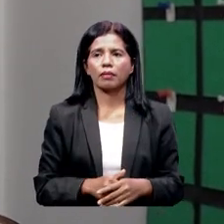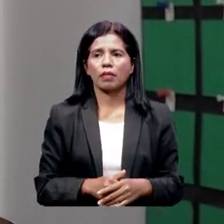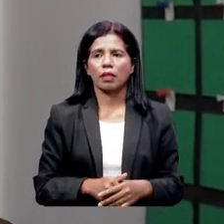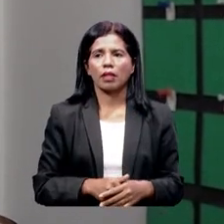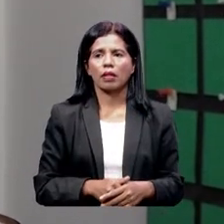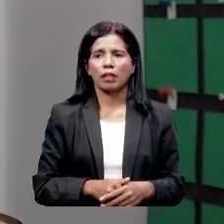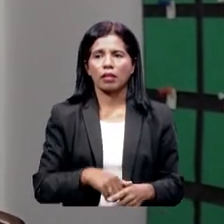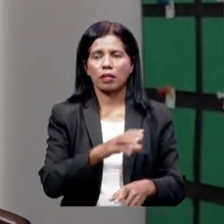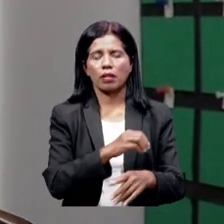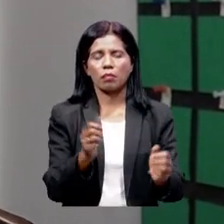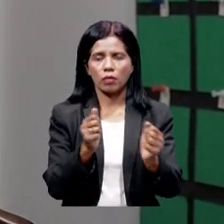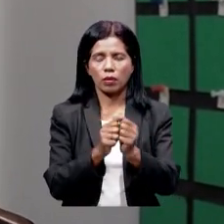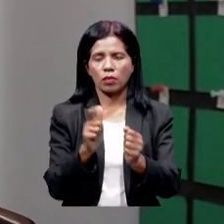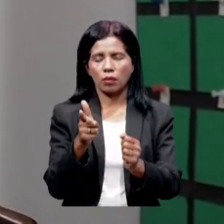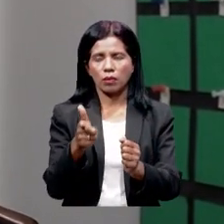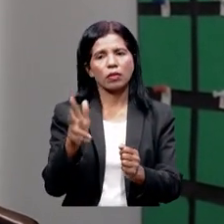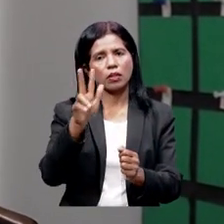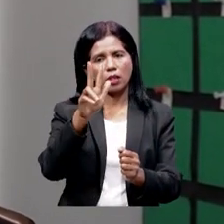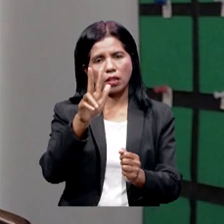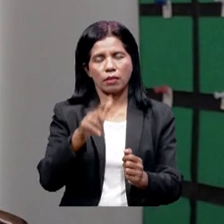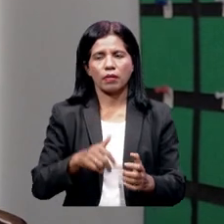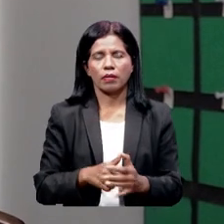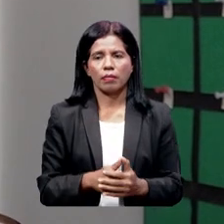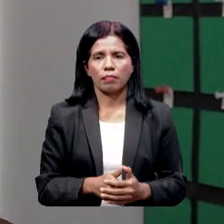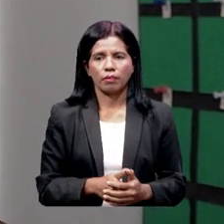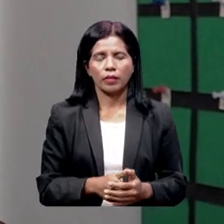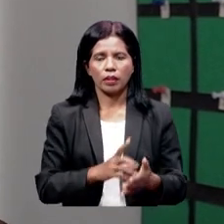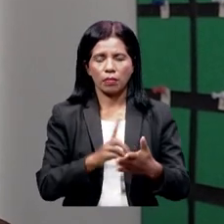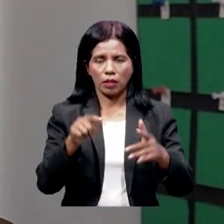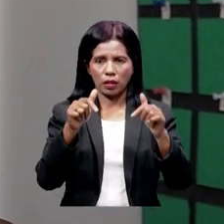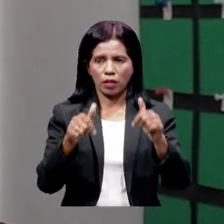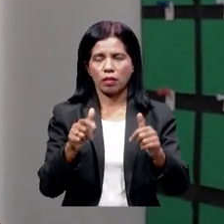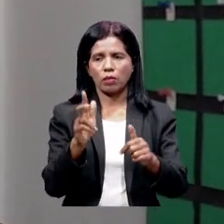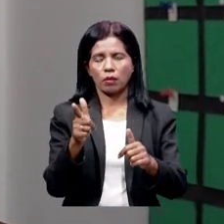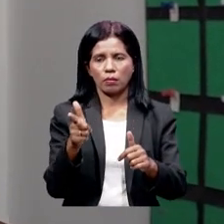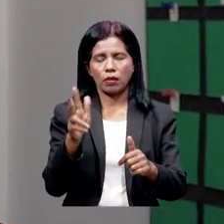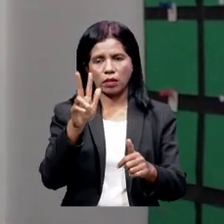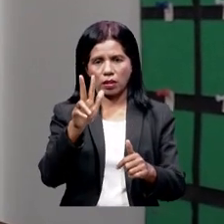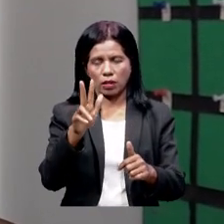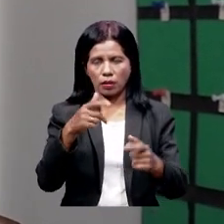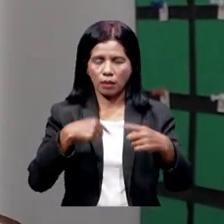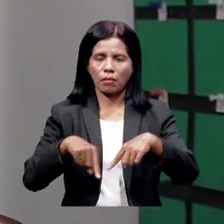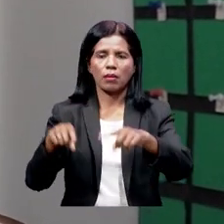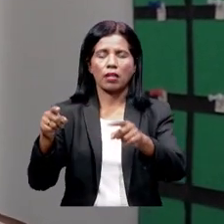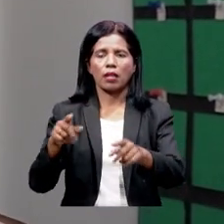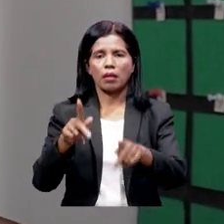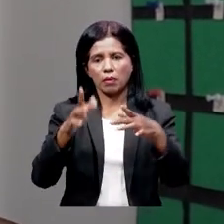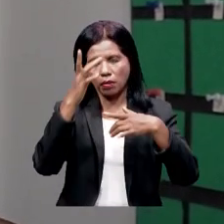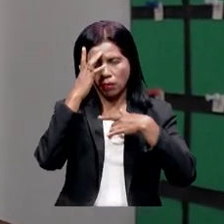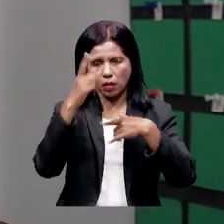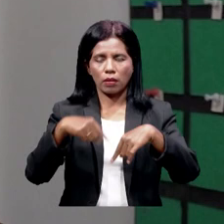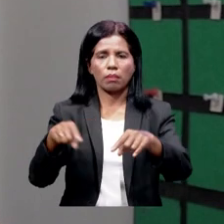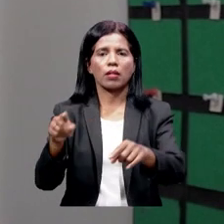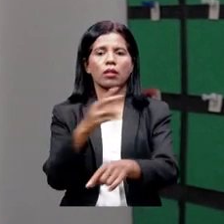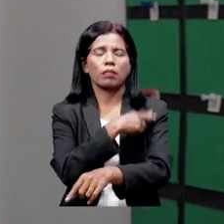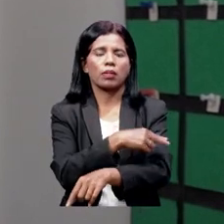te 23. Pro semana ira ne tu por volta mai sino mai 23. 23 de nema ka ami